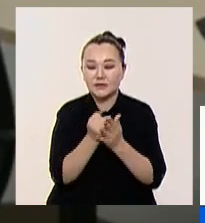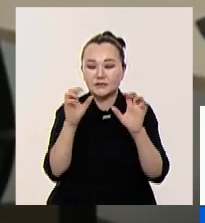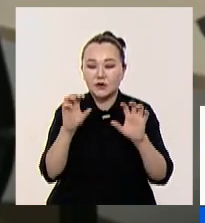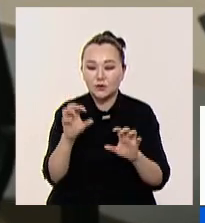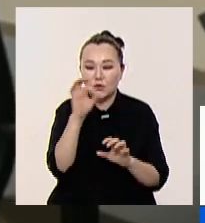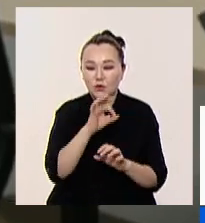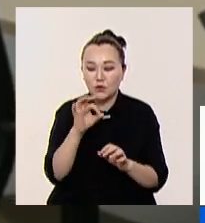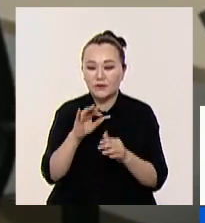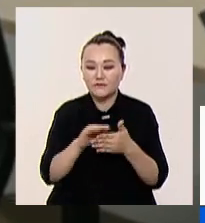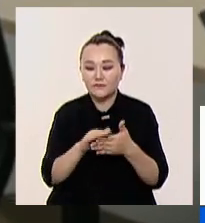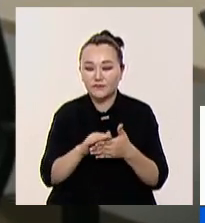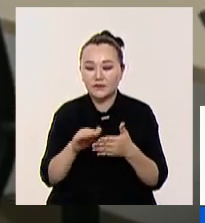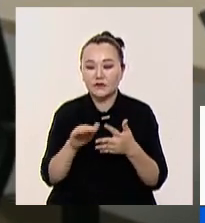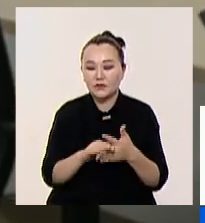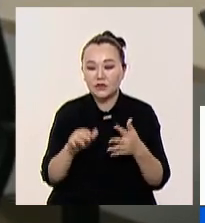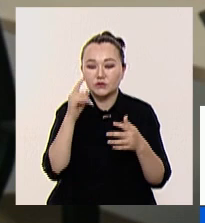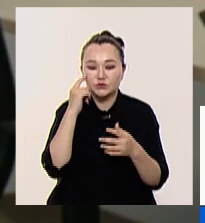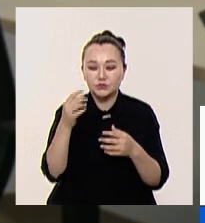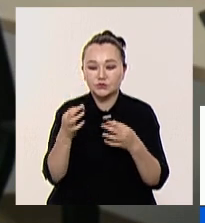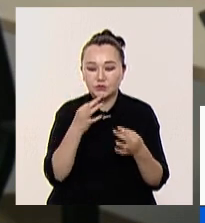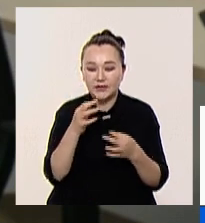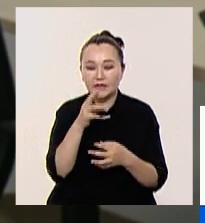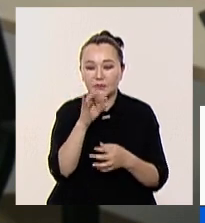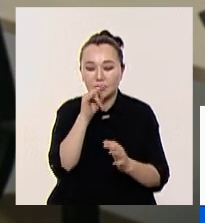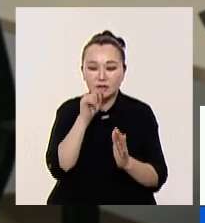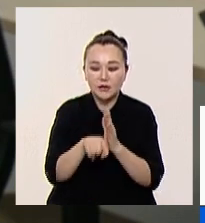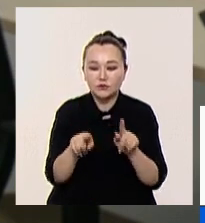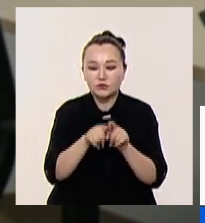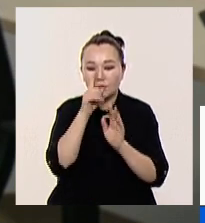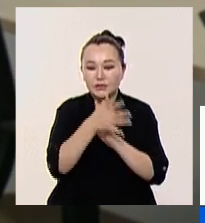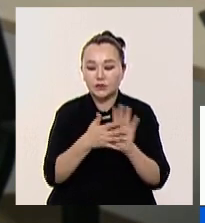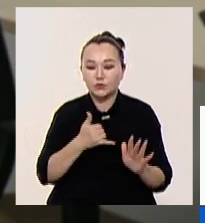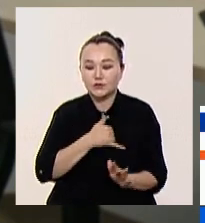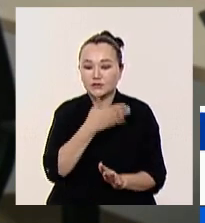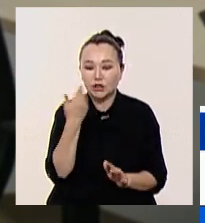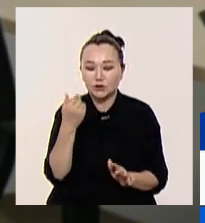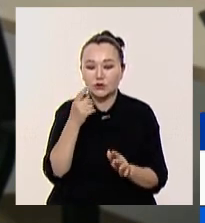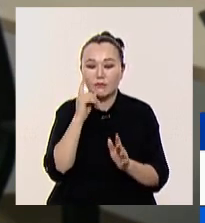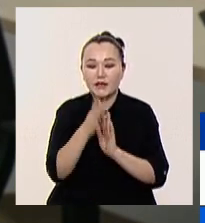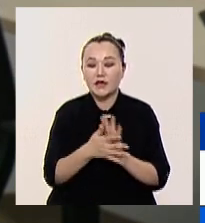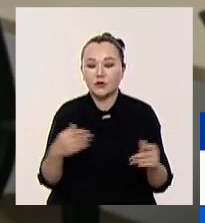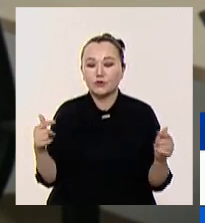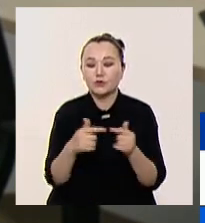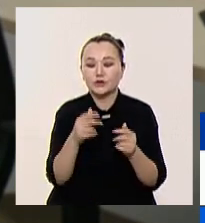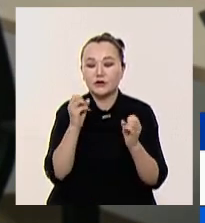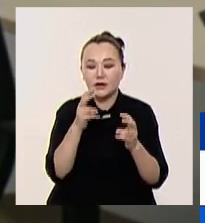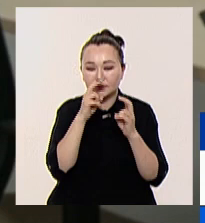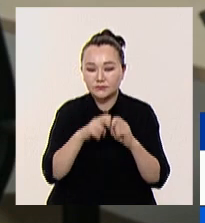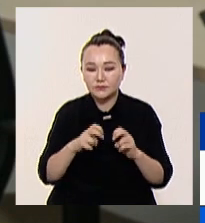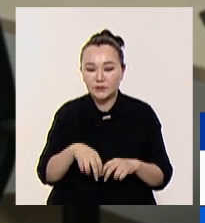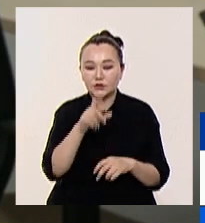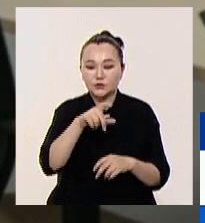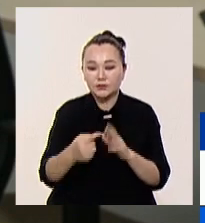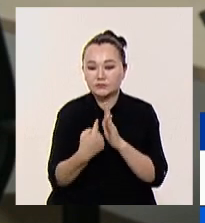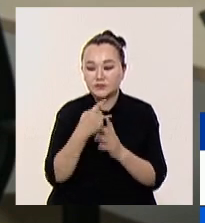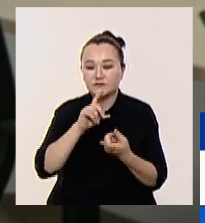персональных данных, у нас нет четкого понятия, что такое кибератака, у нас нет четкого понятия, как расследовать киберинциденты,